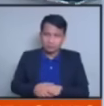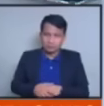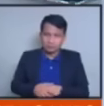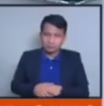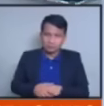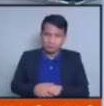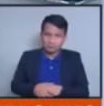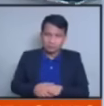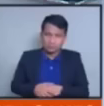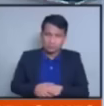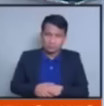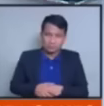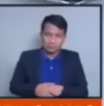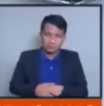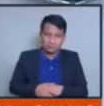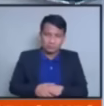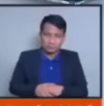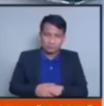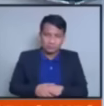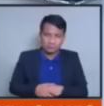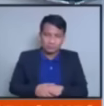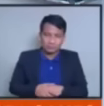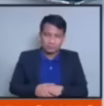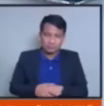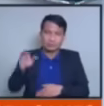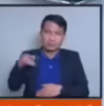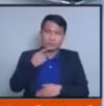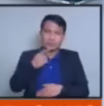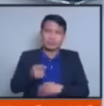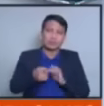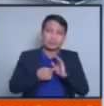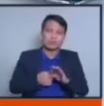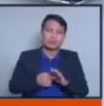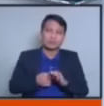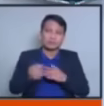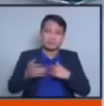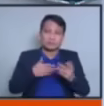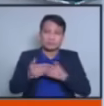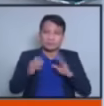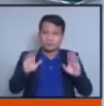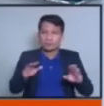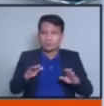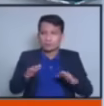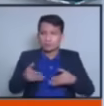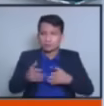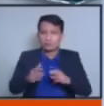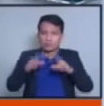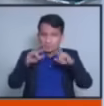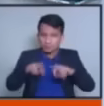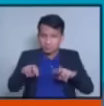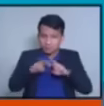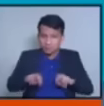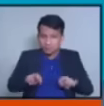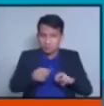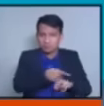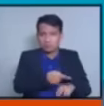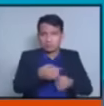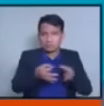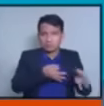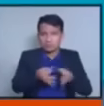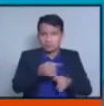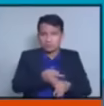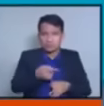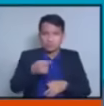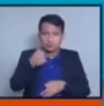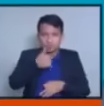naman po. Hindi, sir, ganito na lang, sir. Sir, makinig ka, sir. Opo. Sir, bahala na lang yung investigador. Basta ikikwento ni nanay sa mga